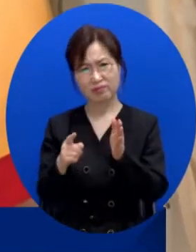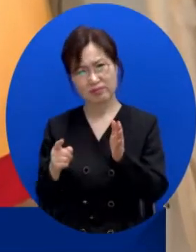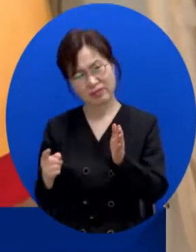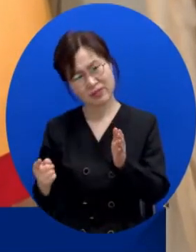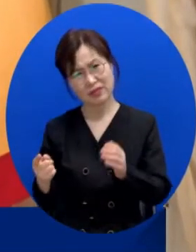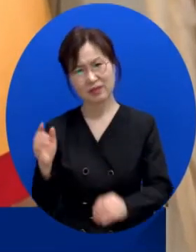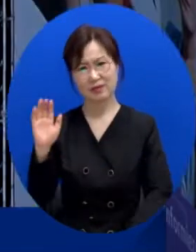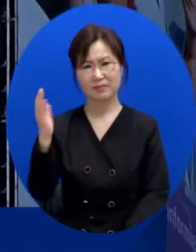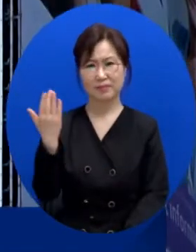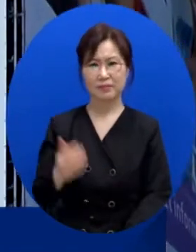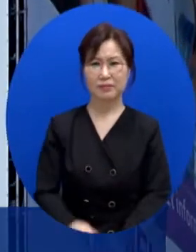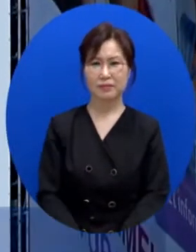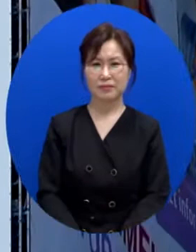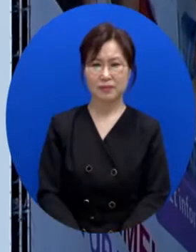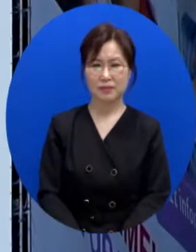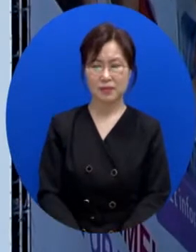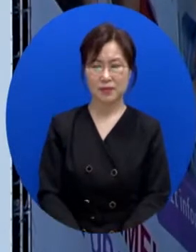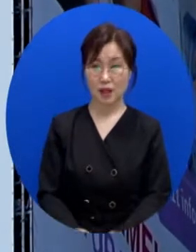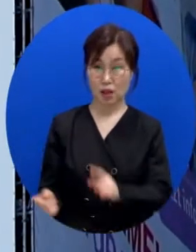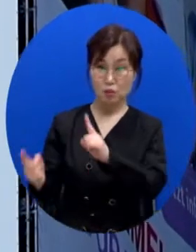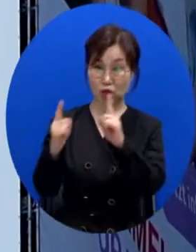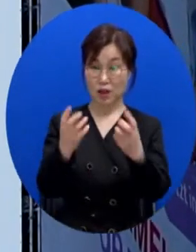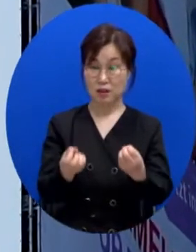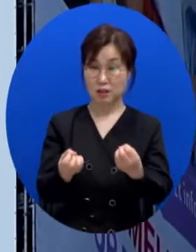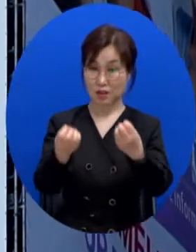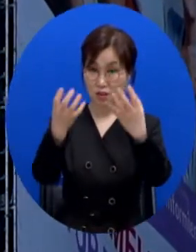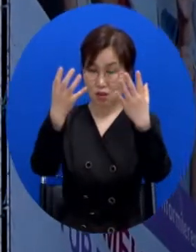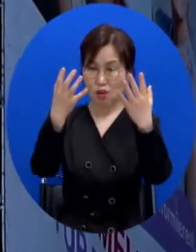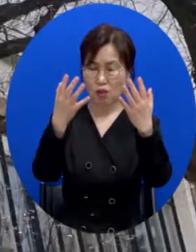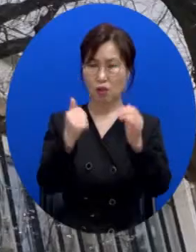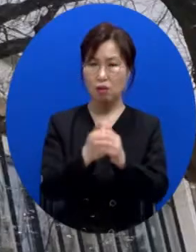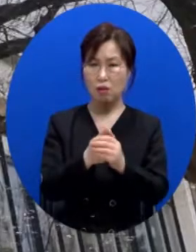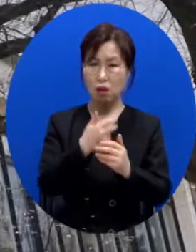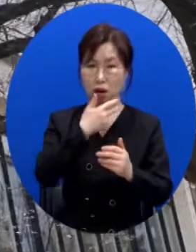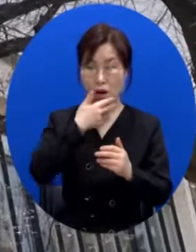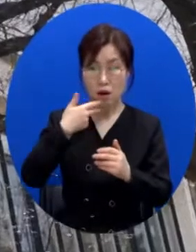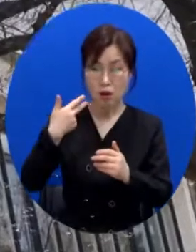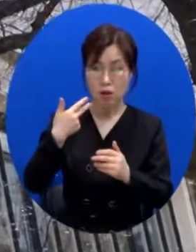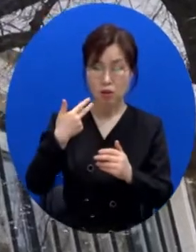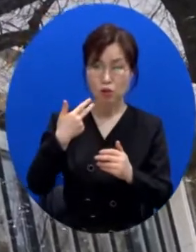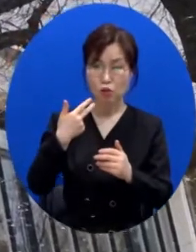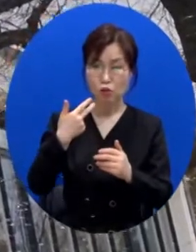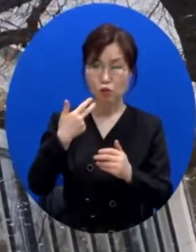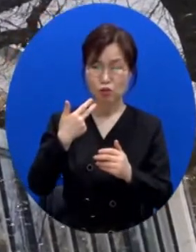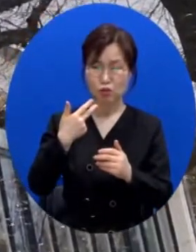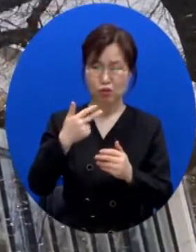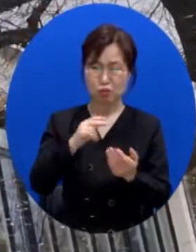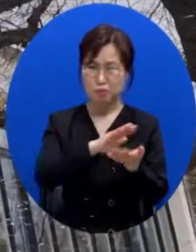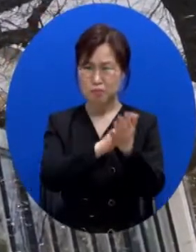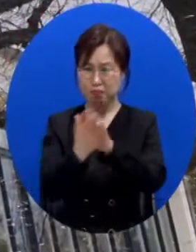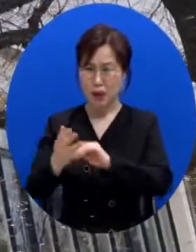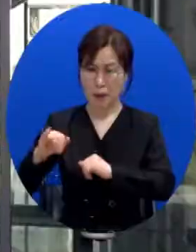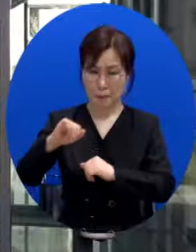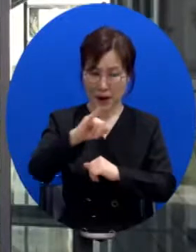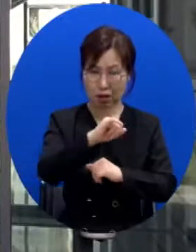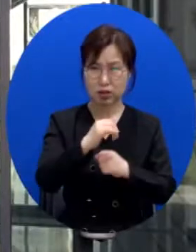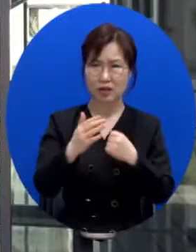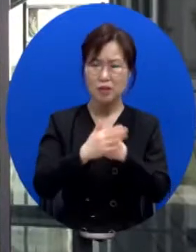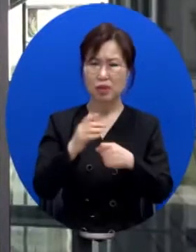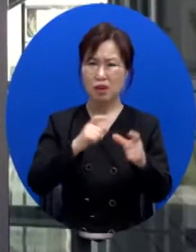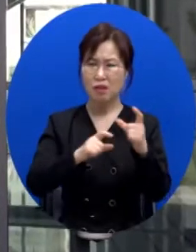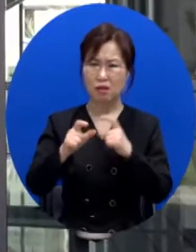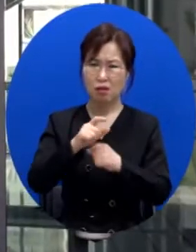des Vertrauens. 부활절을 앞두고 영국발 변이 바이러스가 빠르게 확산하면서 이번 부활절은 최악의 시간이